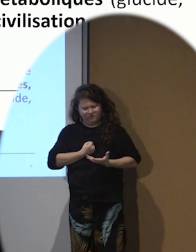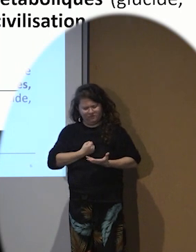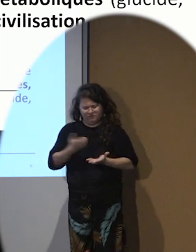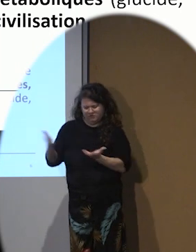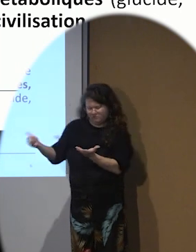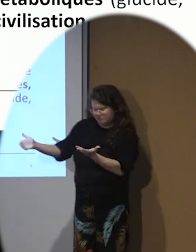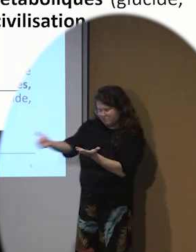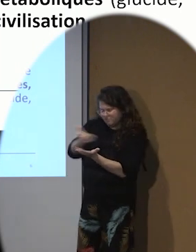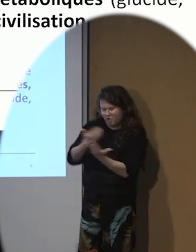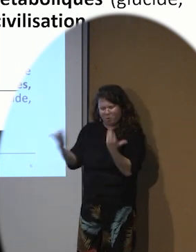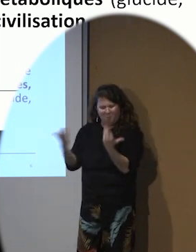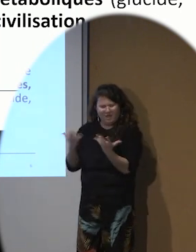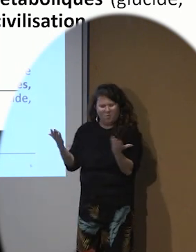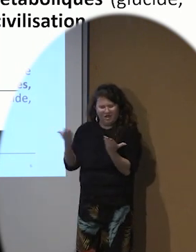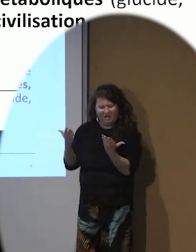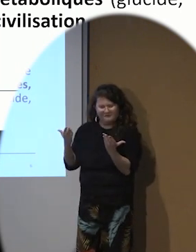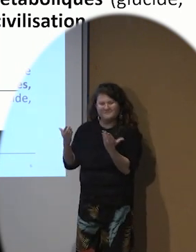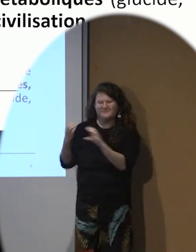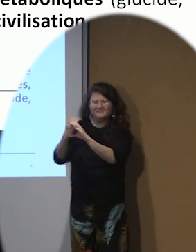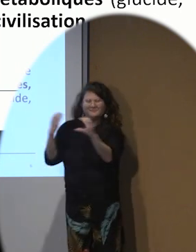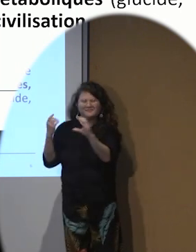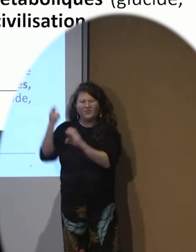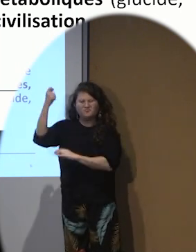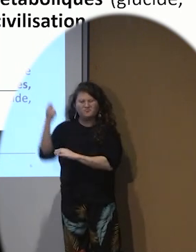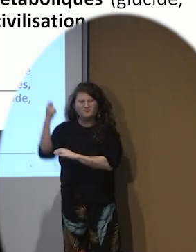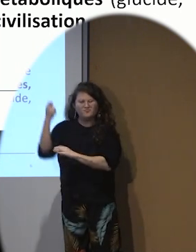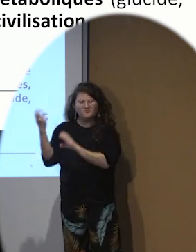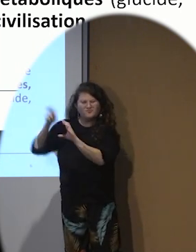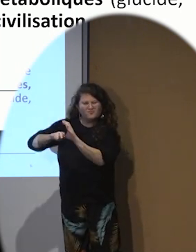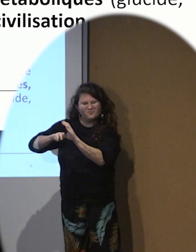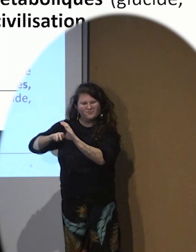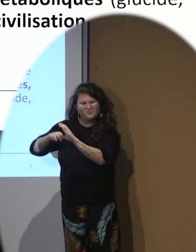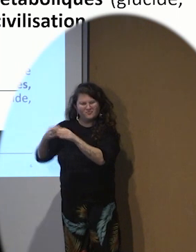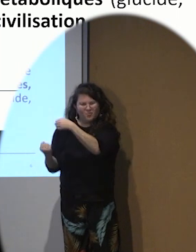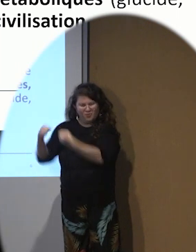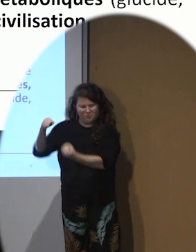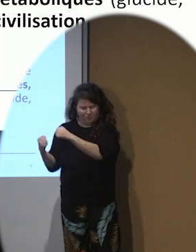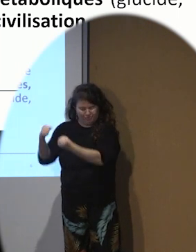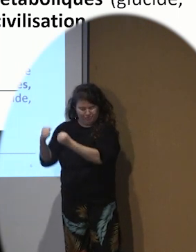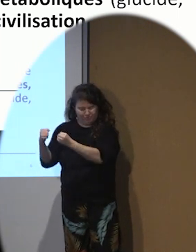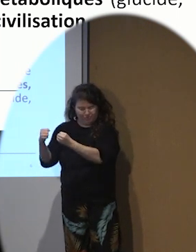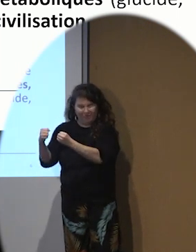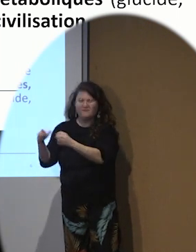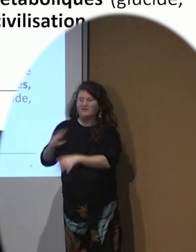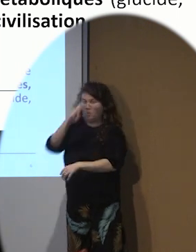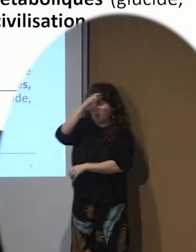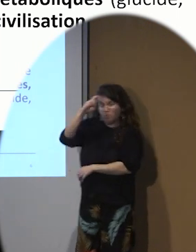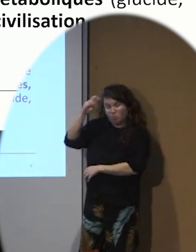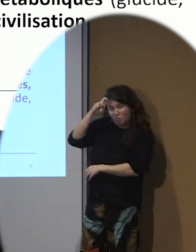survenus chez les chauffeurs de bus, donc en Angleterre, et les contrôleurs de bus. Et donc il